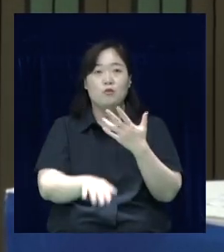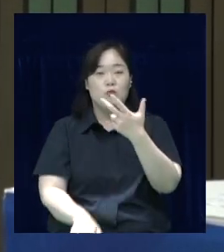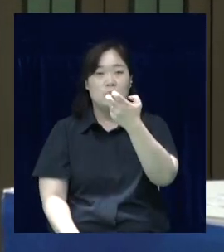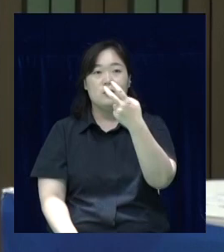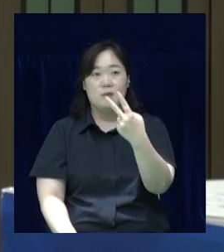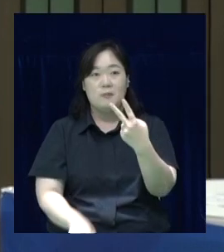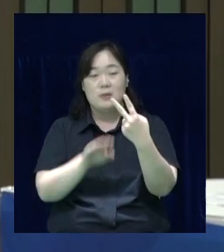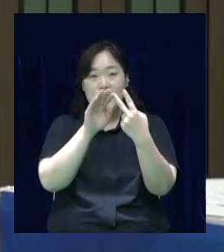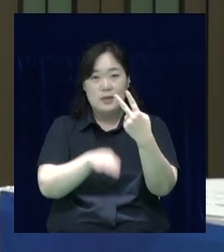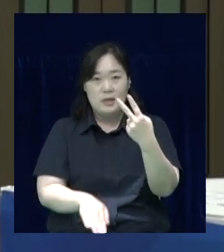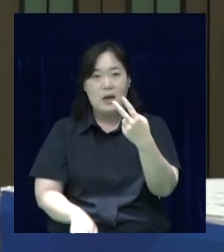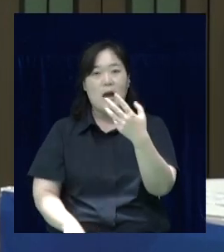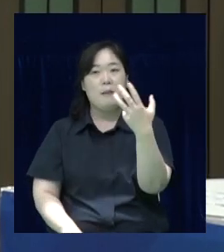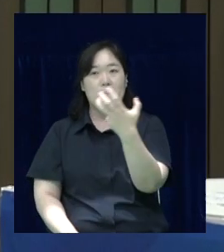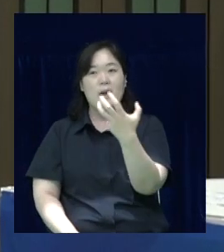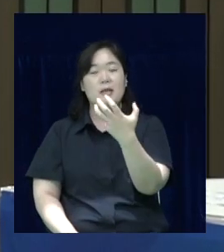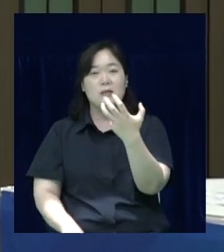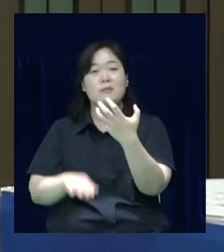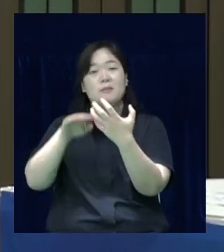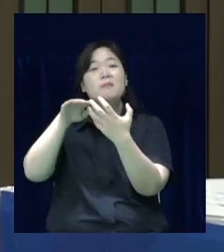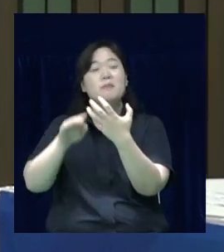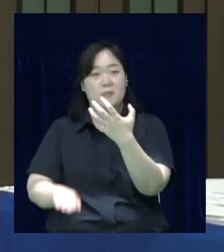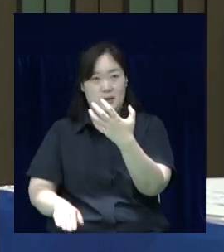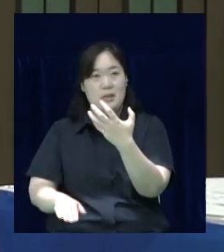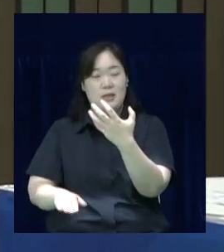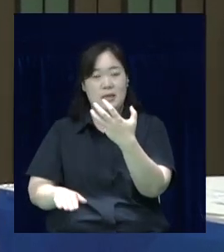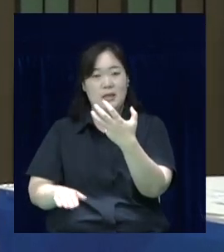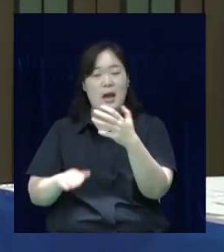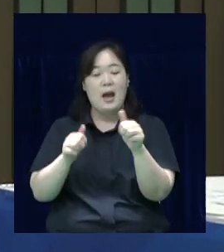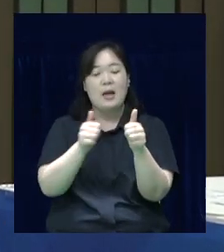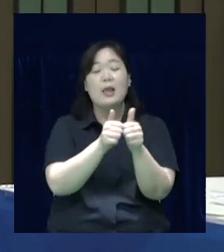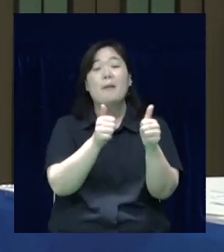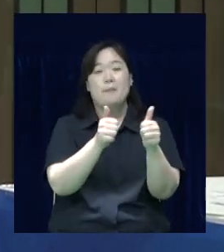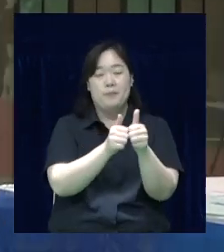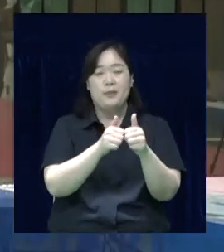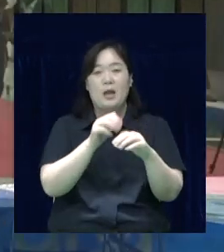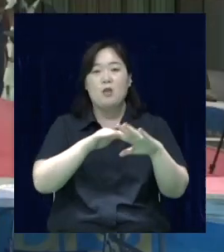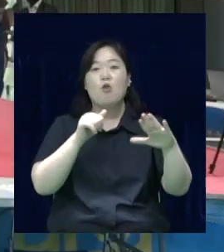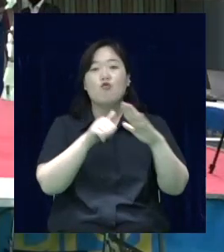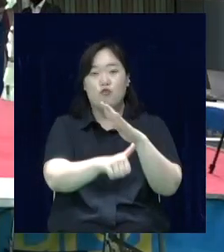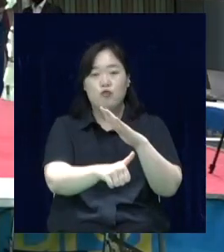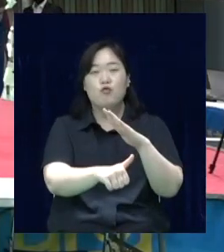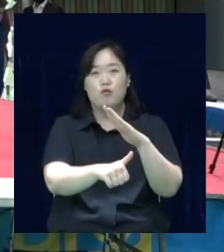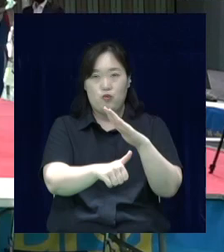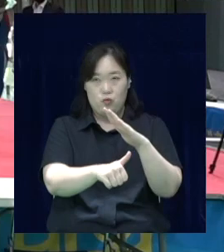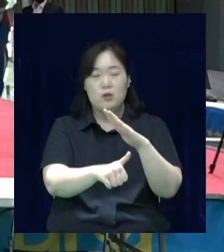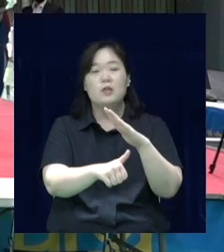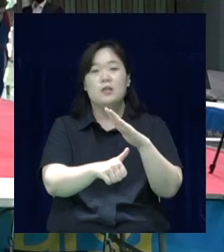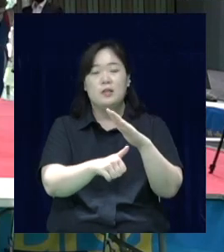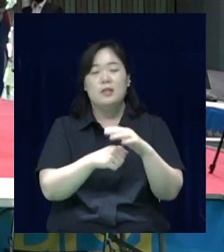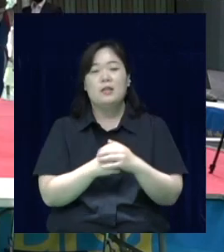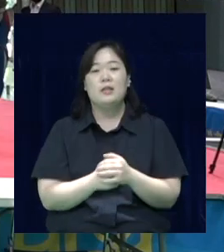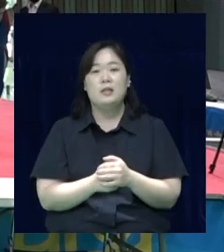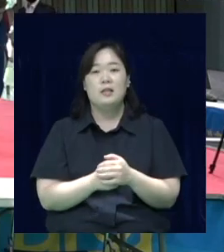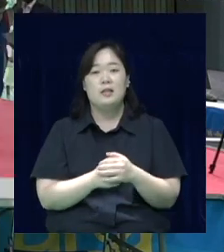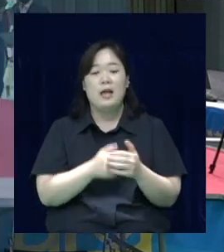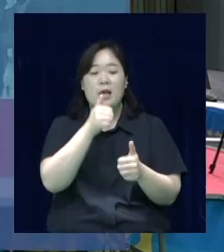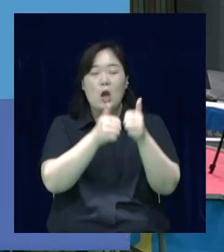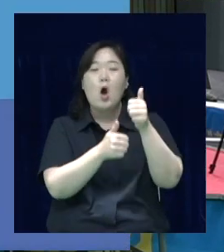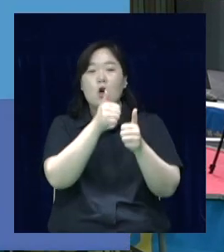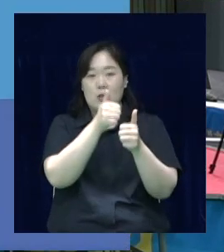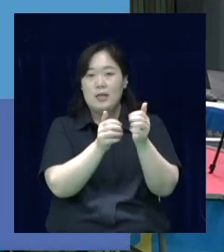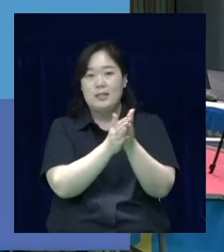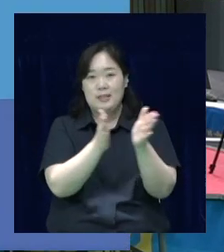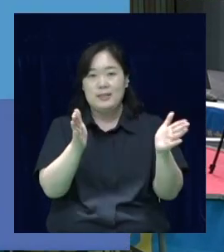72kg 이하 그리고 80kg 이하 체급의 남자 선수들 벤치스프레스부 이제 경기가 곧